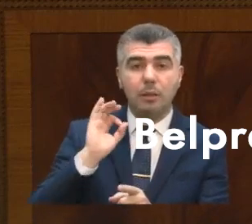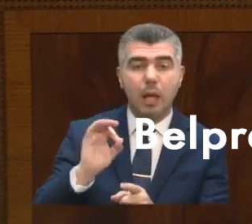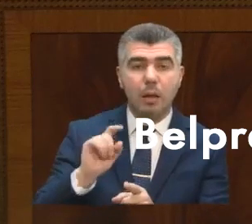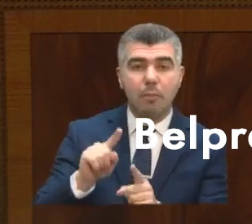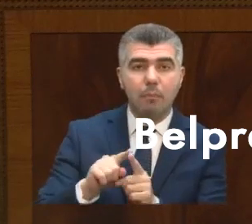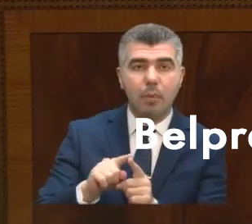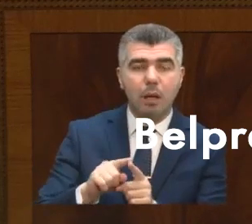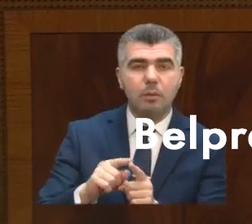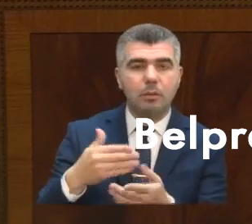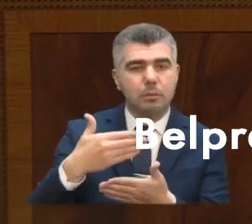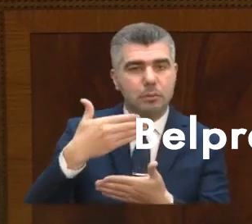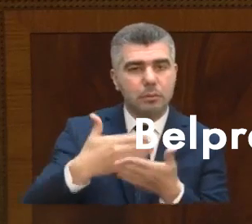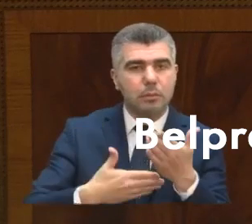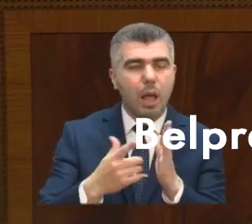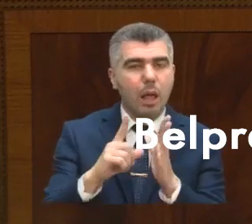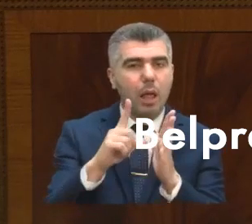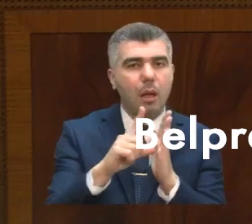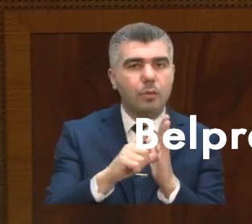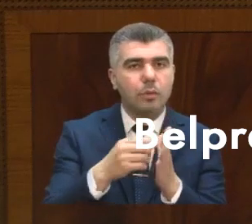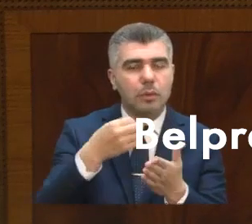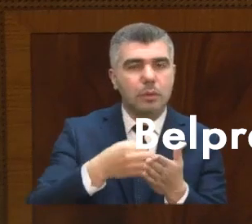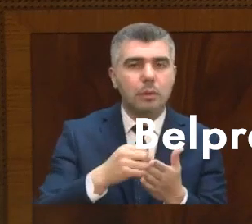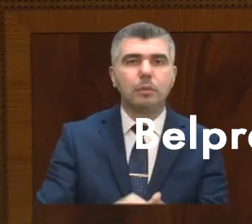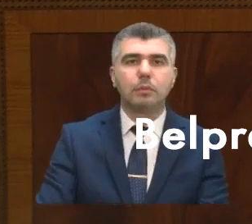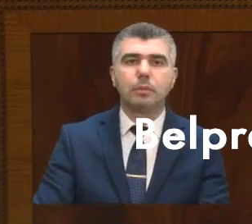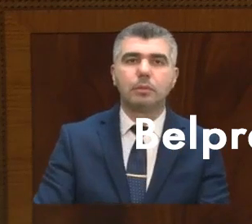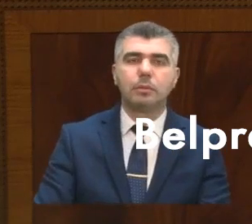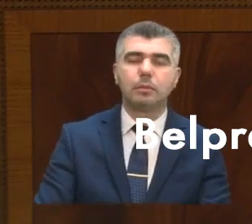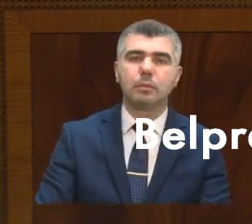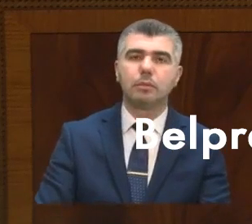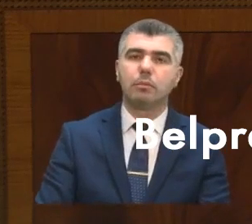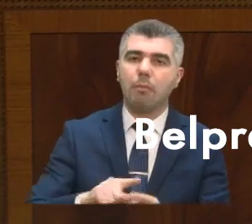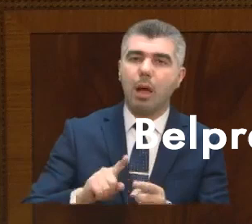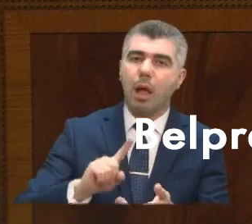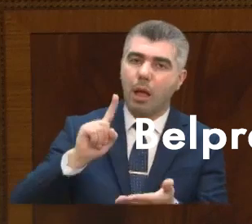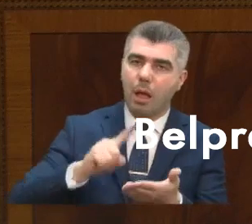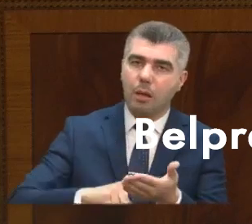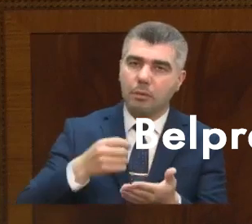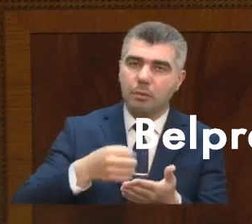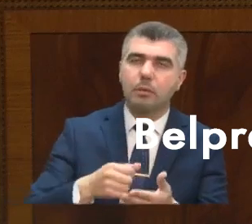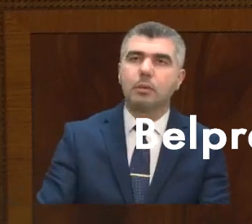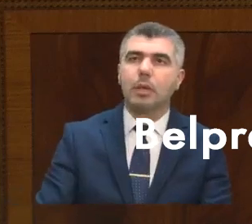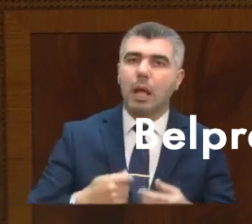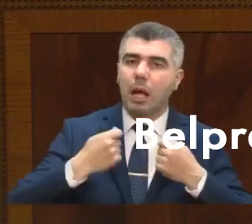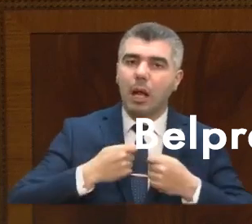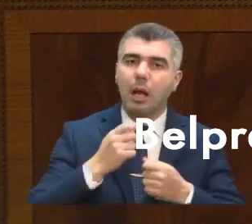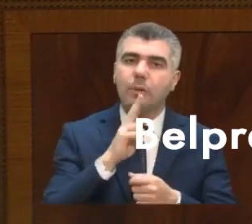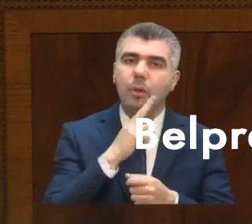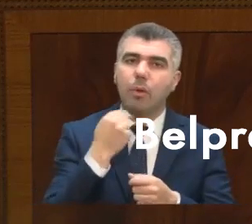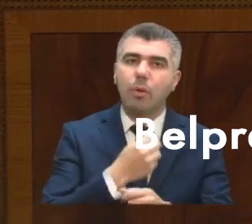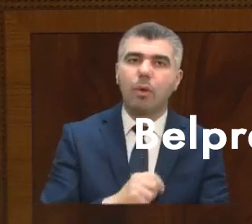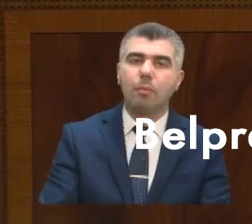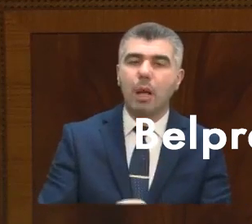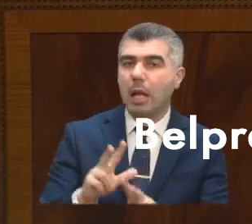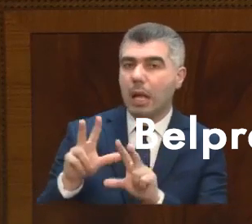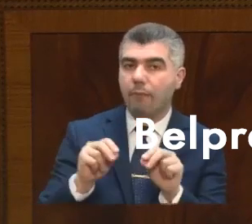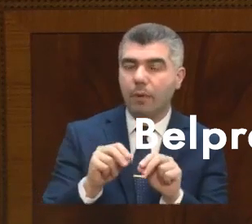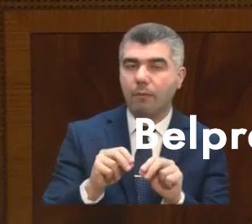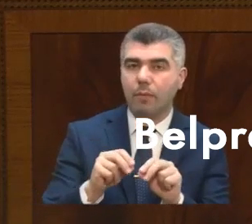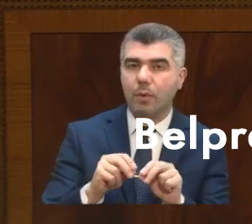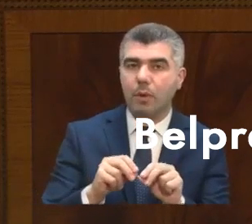ميثاقا غليظا وننتظر تنفيذه. سيد رئيس الحكومة، كذلك بنفس الروح